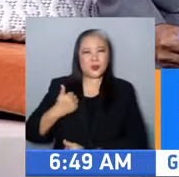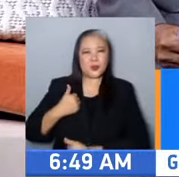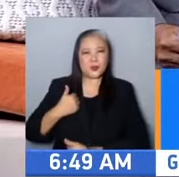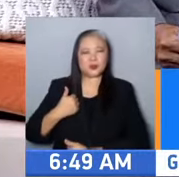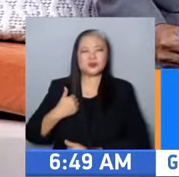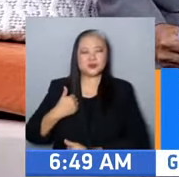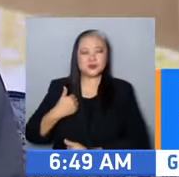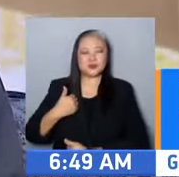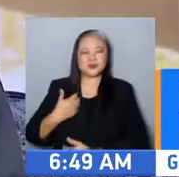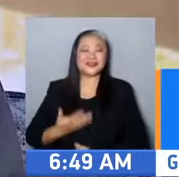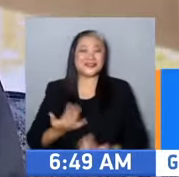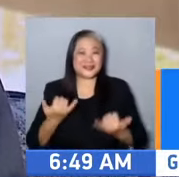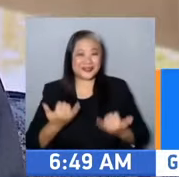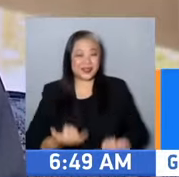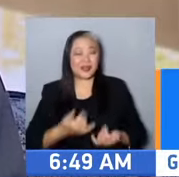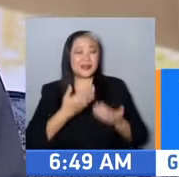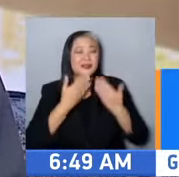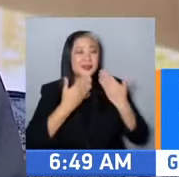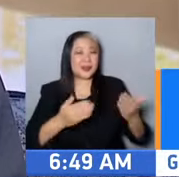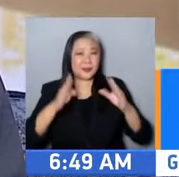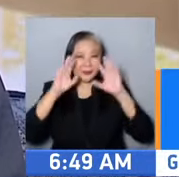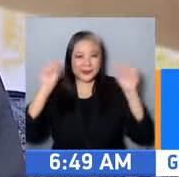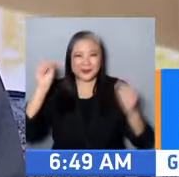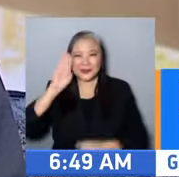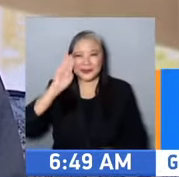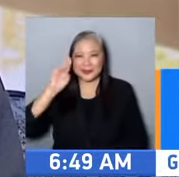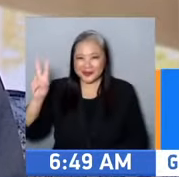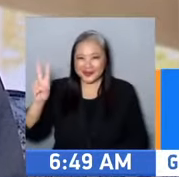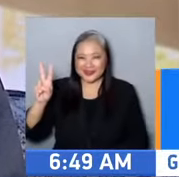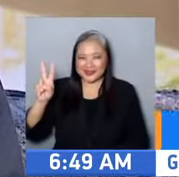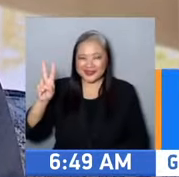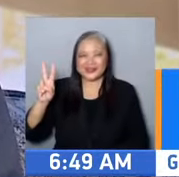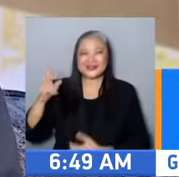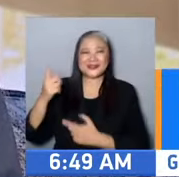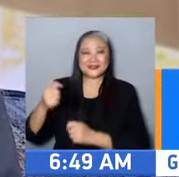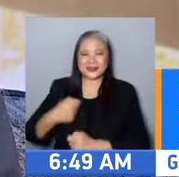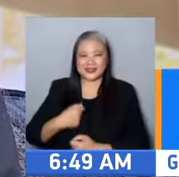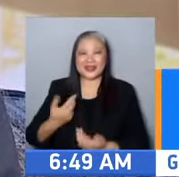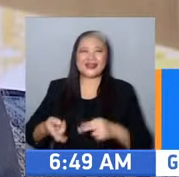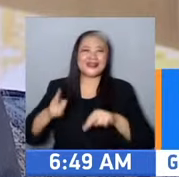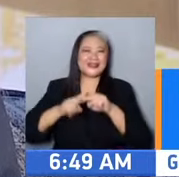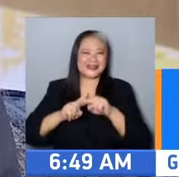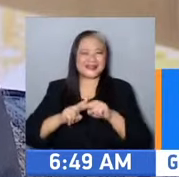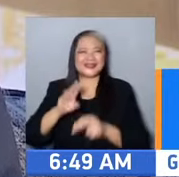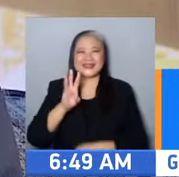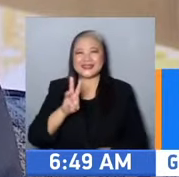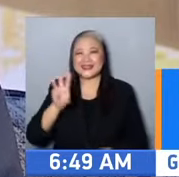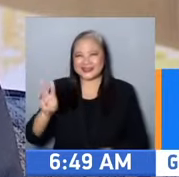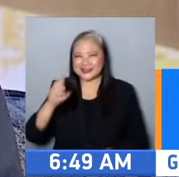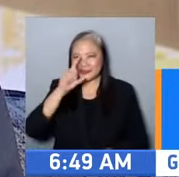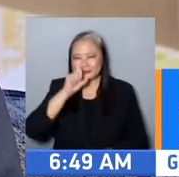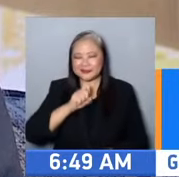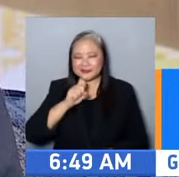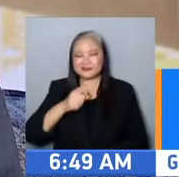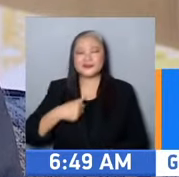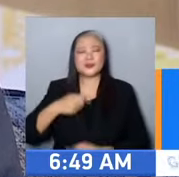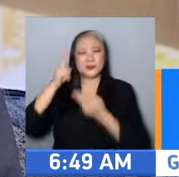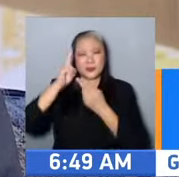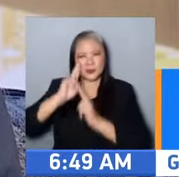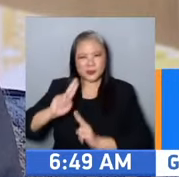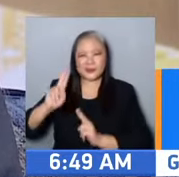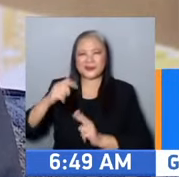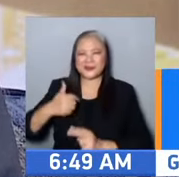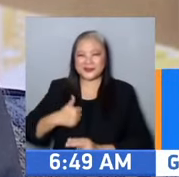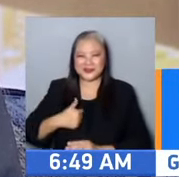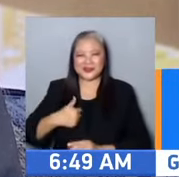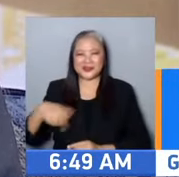niya sa akin. Nadagdagan ng isang taon, 66 years old na ako. At ang pagpupugay na binigay sa akin ng aming kalihim,